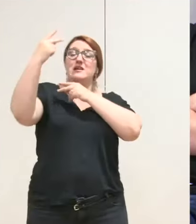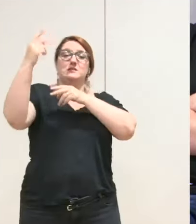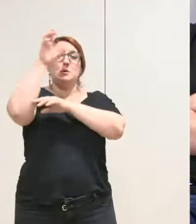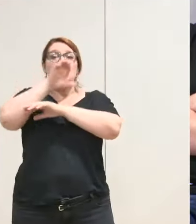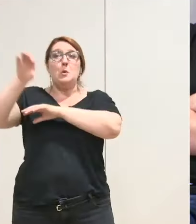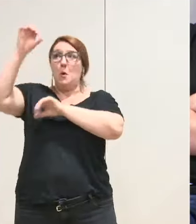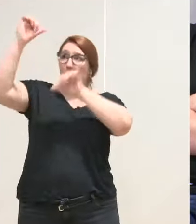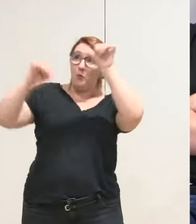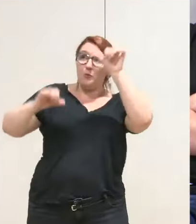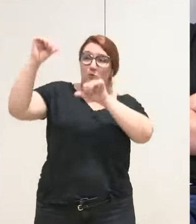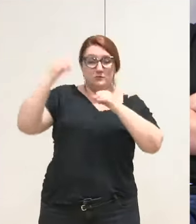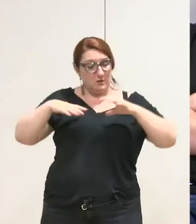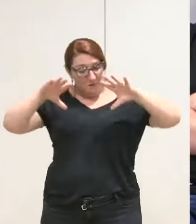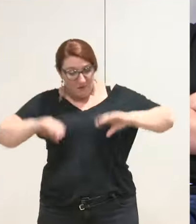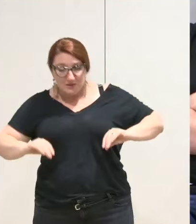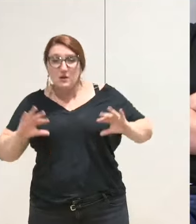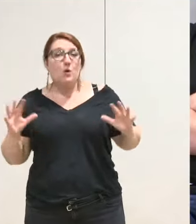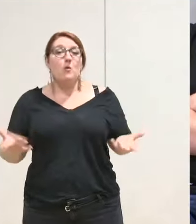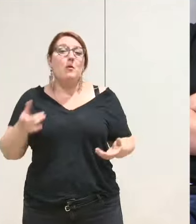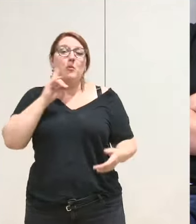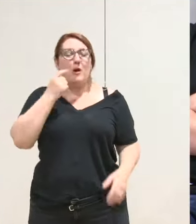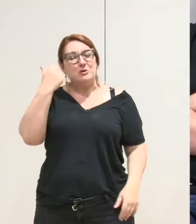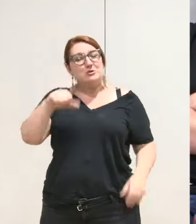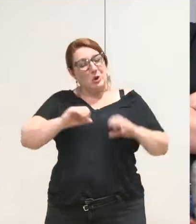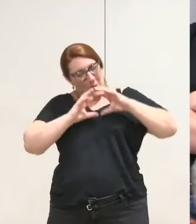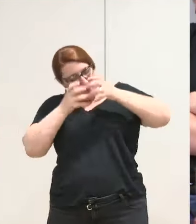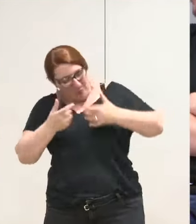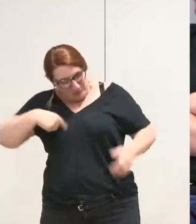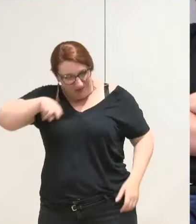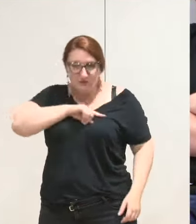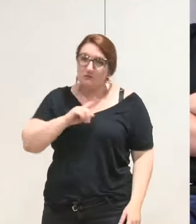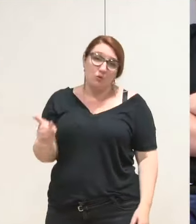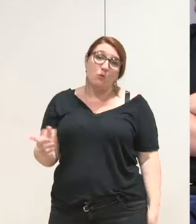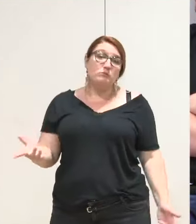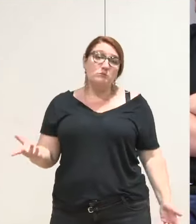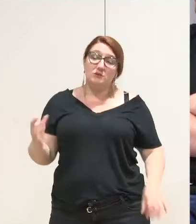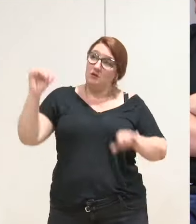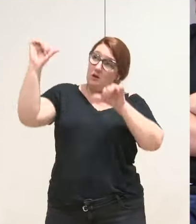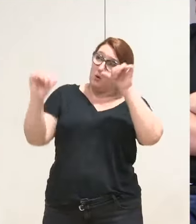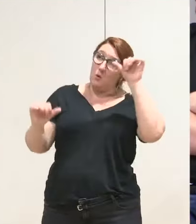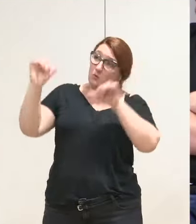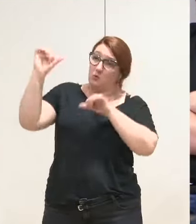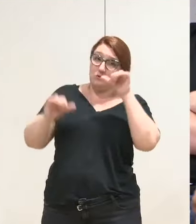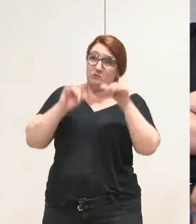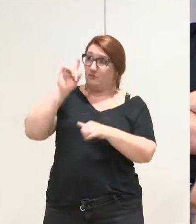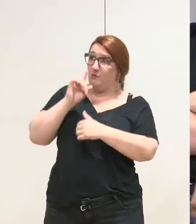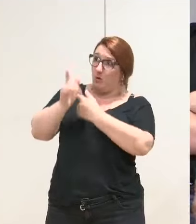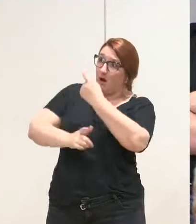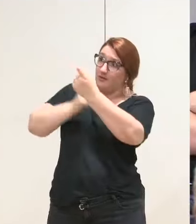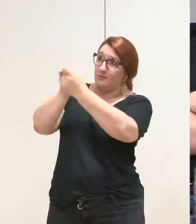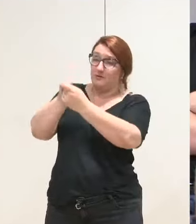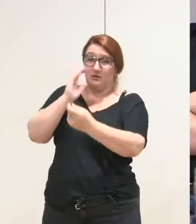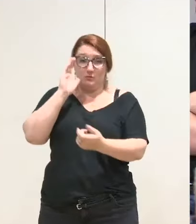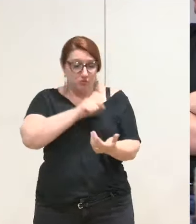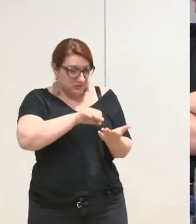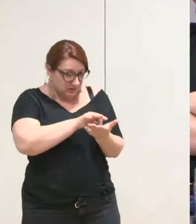seul au monde et que la prise en compte de cette concurrence devrait nous amener à avoir des stratégies